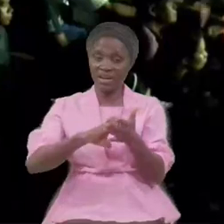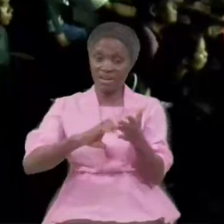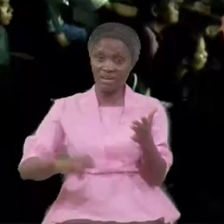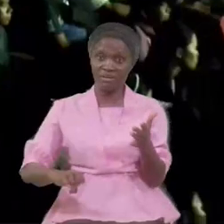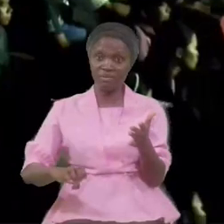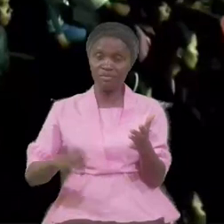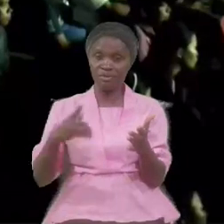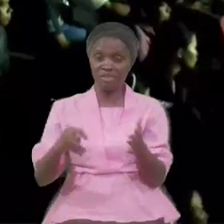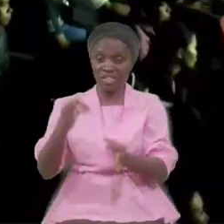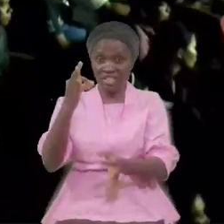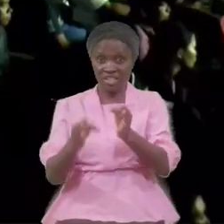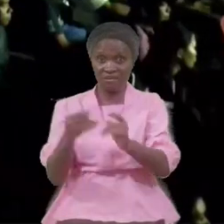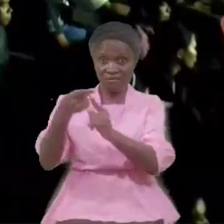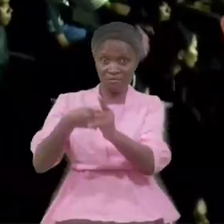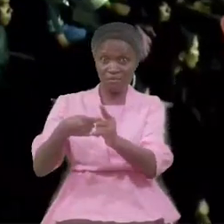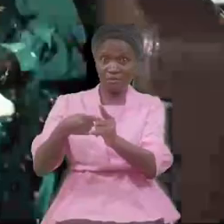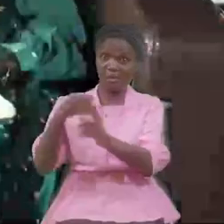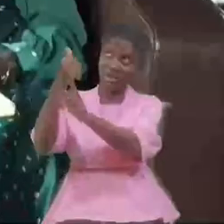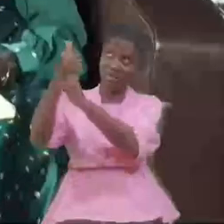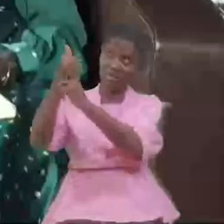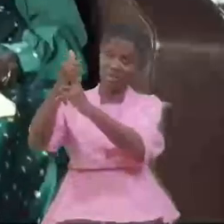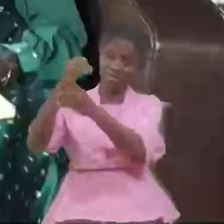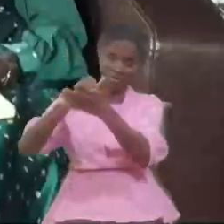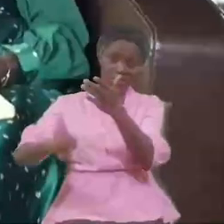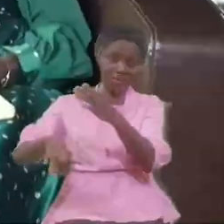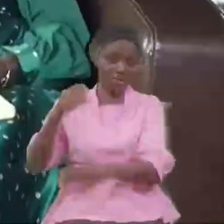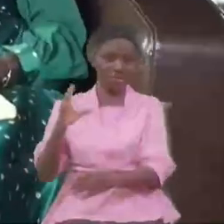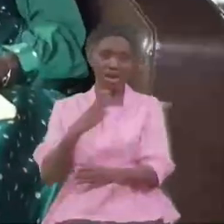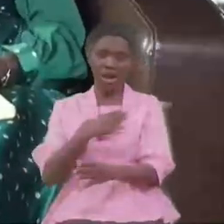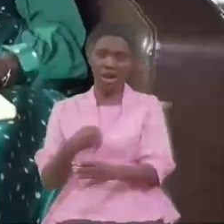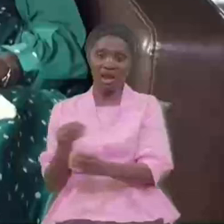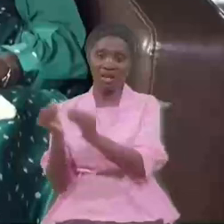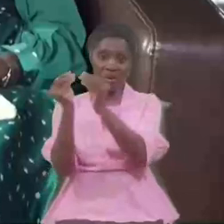Et Jésus a ôté le si de lui